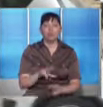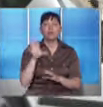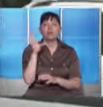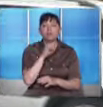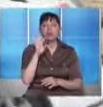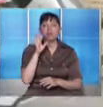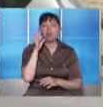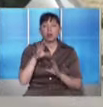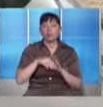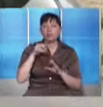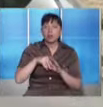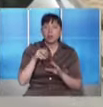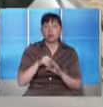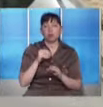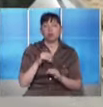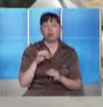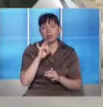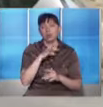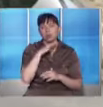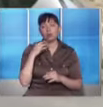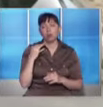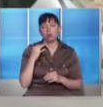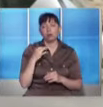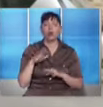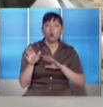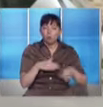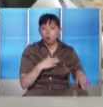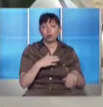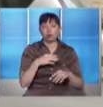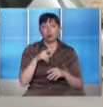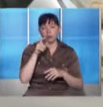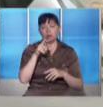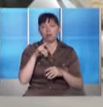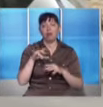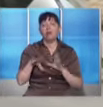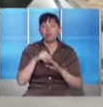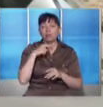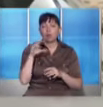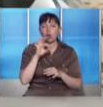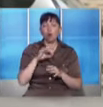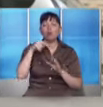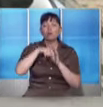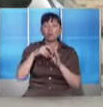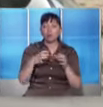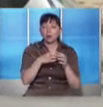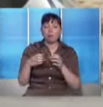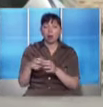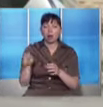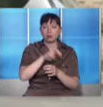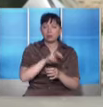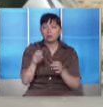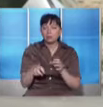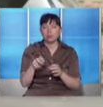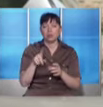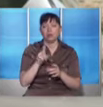Toți în perioada alegerilor și mulți după alegeri vorbesc foarte mult despre turismul intern, despre ce că Moldova este o